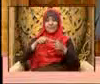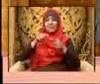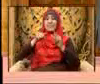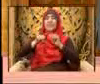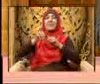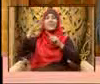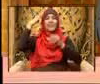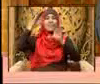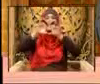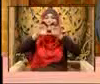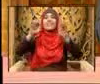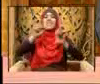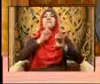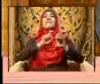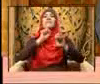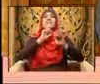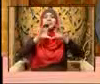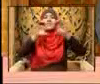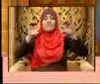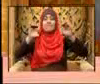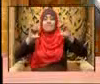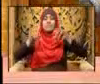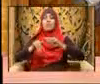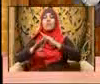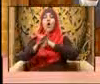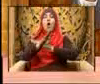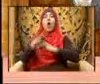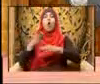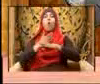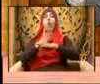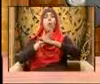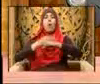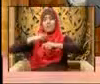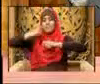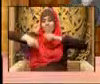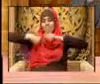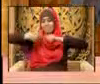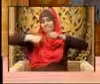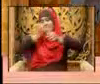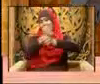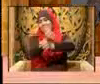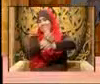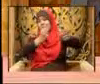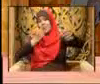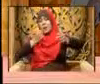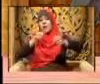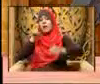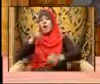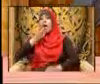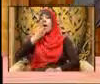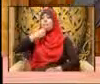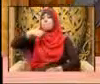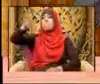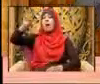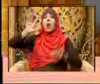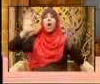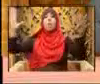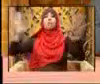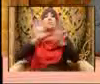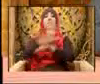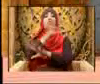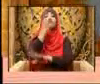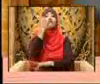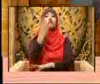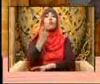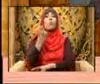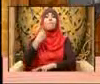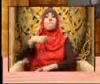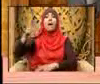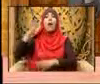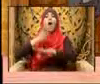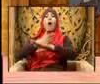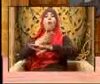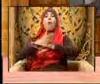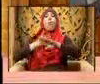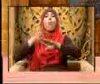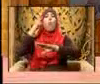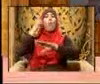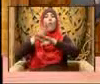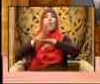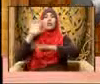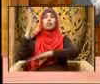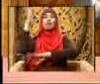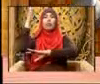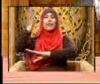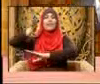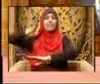وربته، قالوا هذا القدوم اذهب واحتطب وما تجيني إلا بعد 15 يوما، امشي هاك عندك جمعتين في